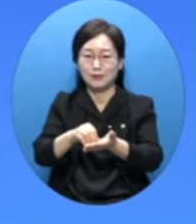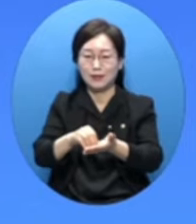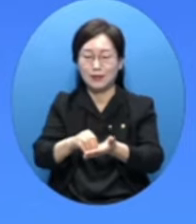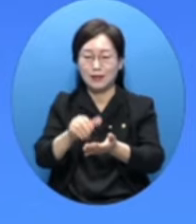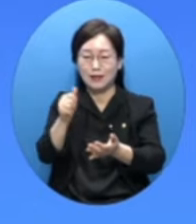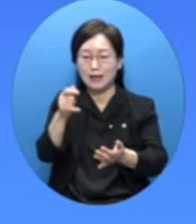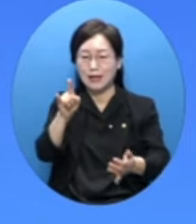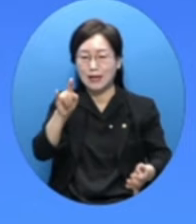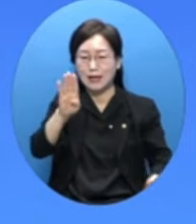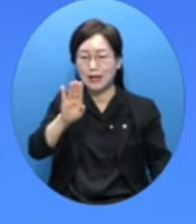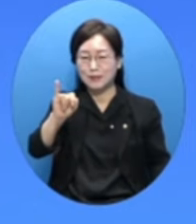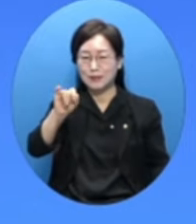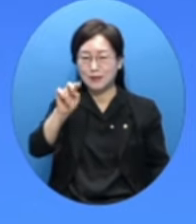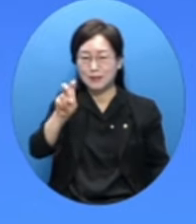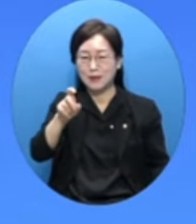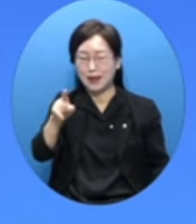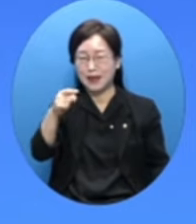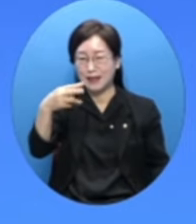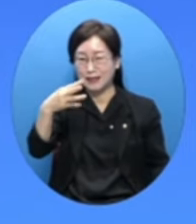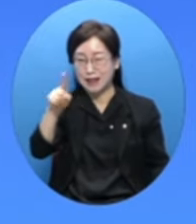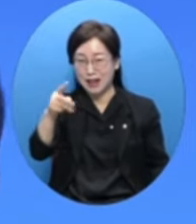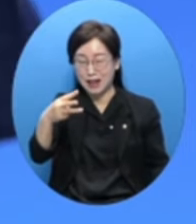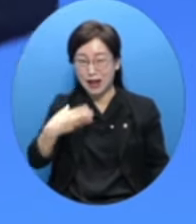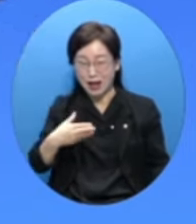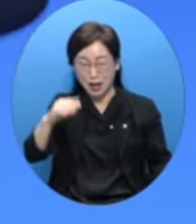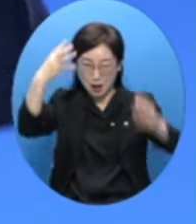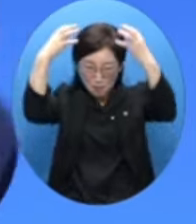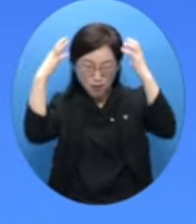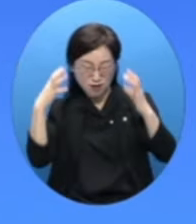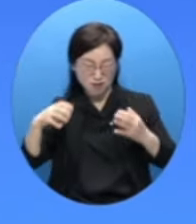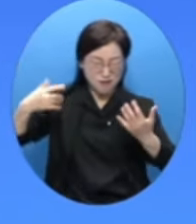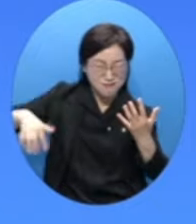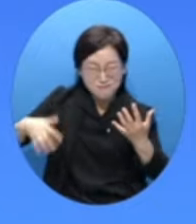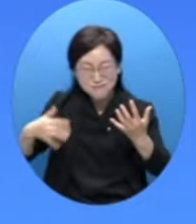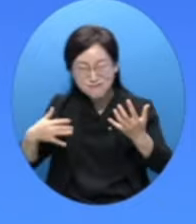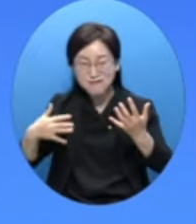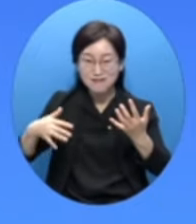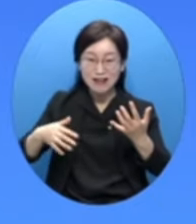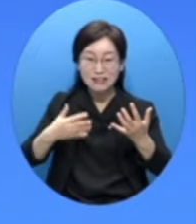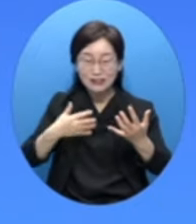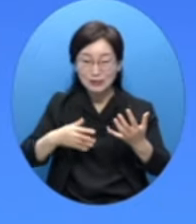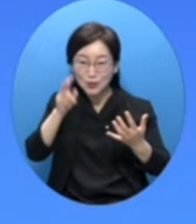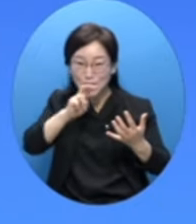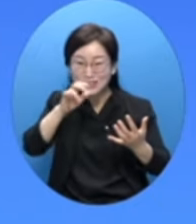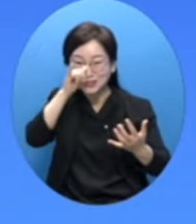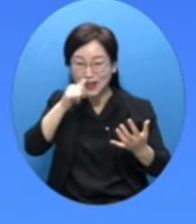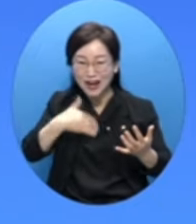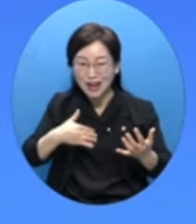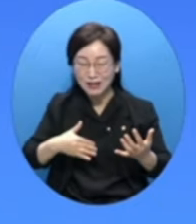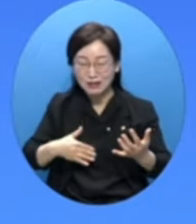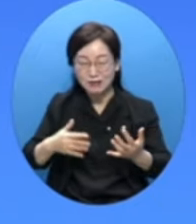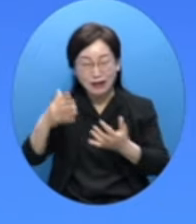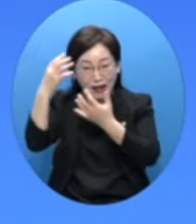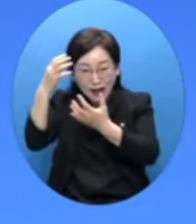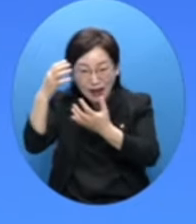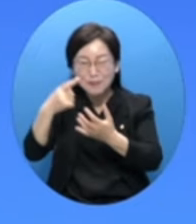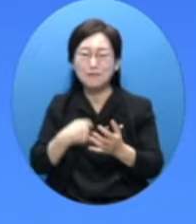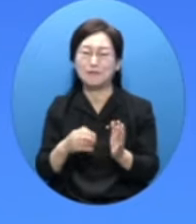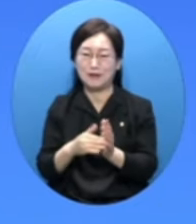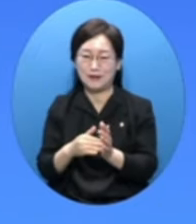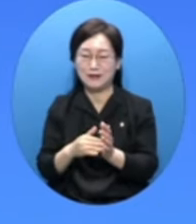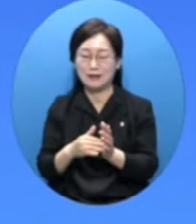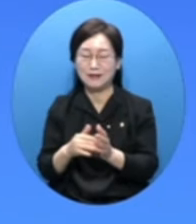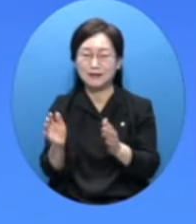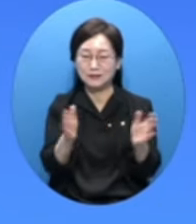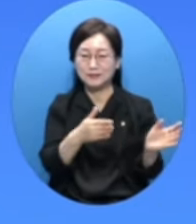헤비메탈이라고 하는 좀 세상 음악 막 머리 길고 팍팍팍팍 뛰는 노래 있어요. 하는 거 있어요. 거기 좀 빠지기도 했는데 어쨌든